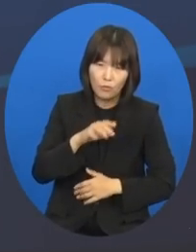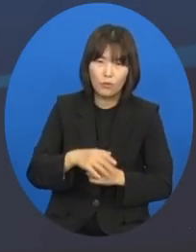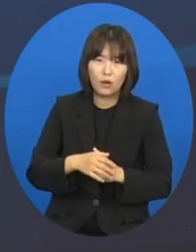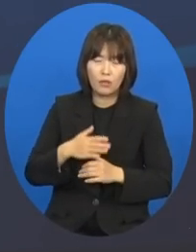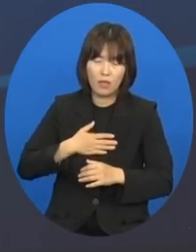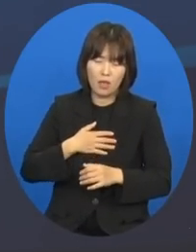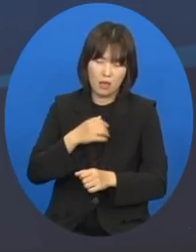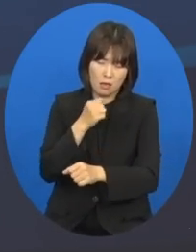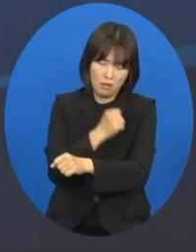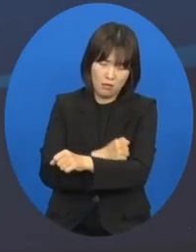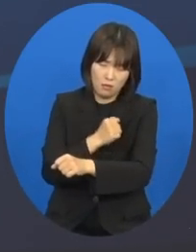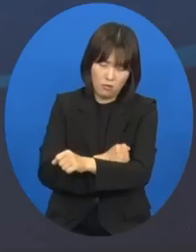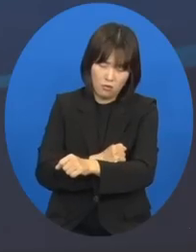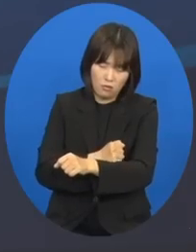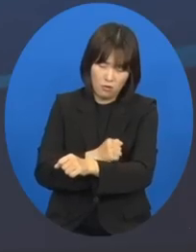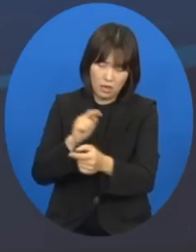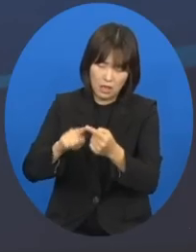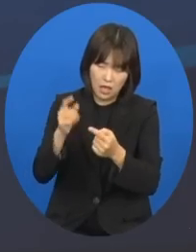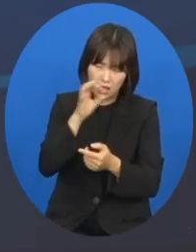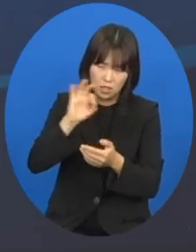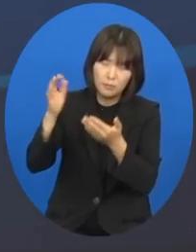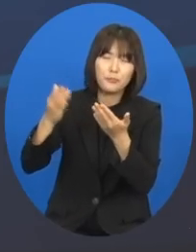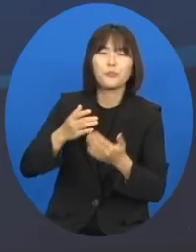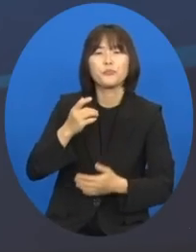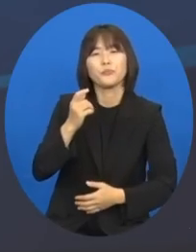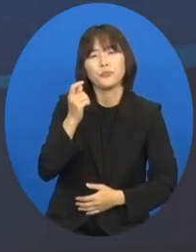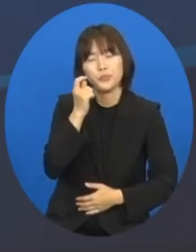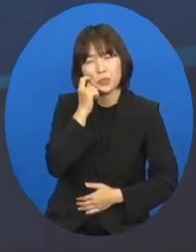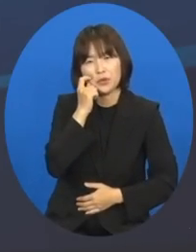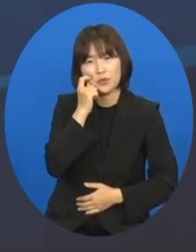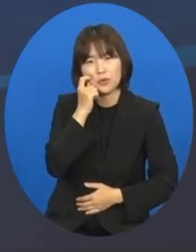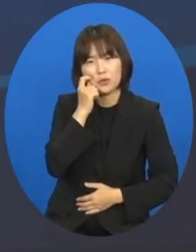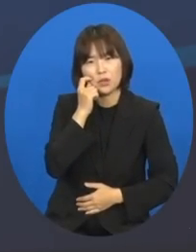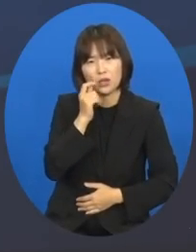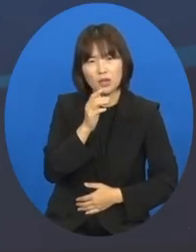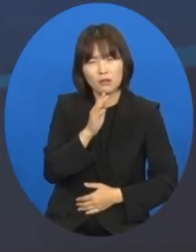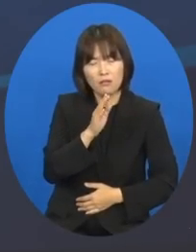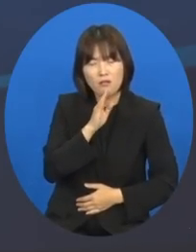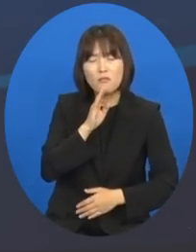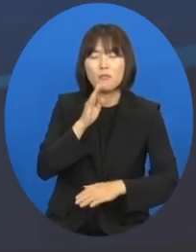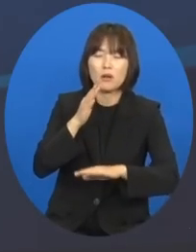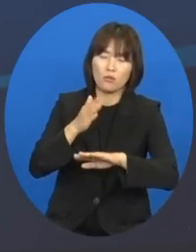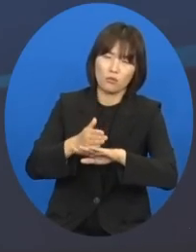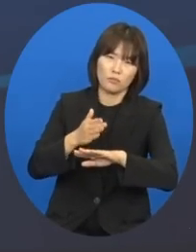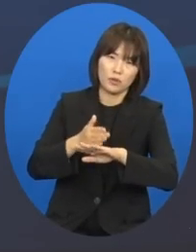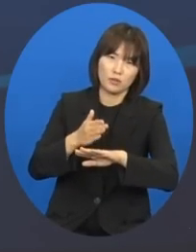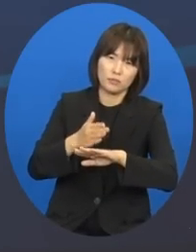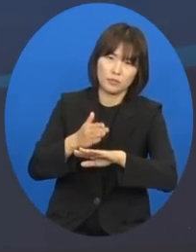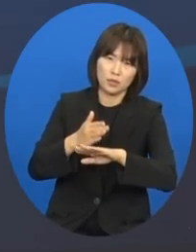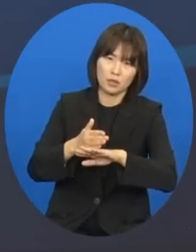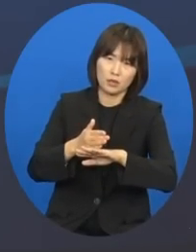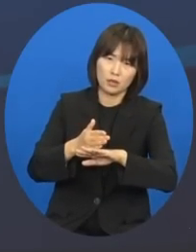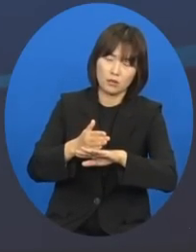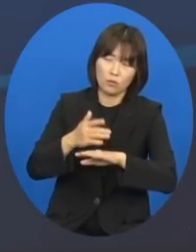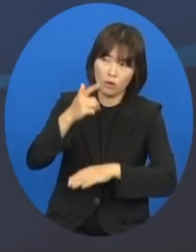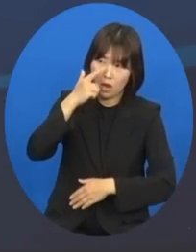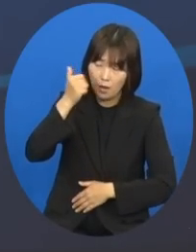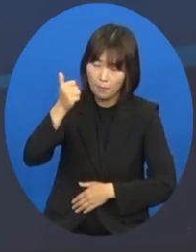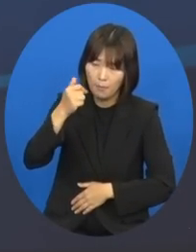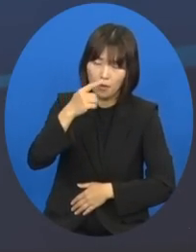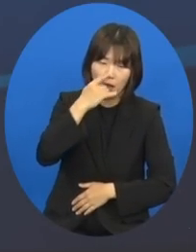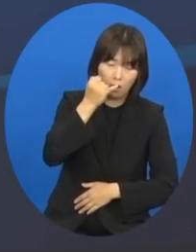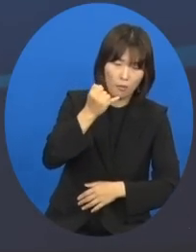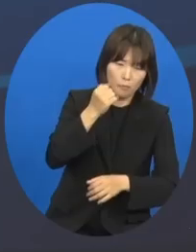수고한 것만큼 인정받지 못하고 정말 고맙다고 아빠의 수고에 대해서 엄마의